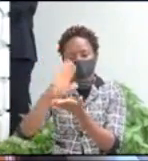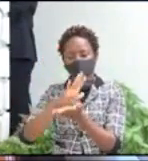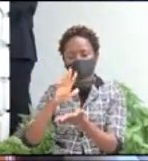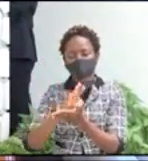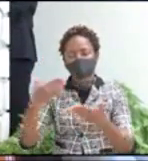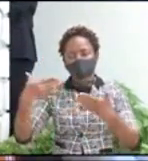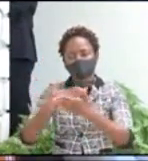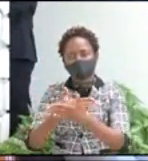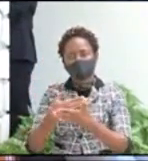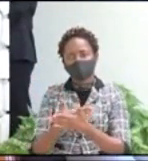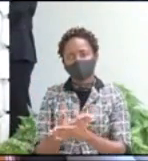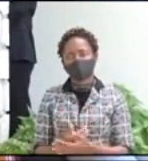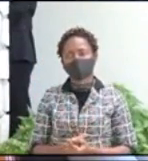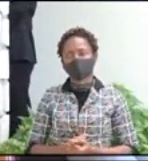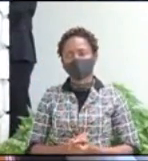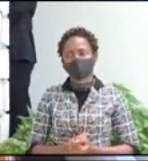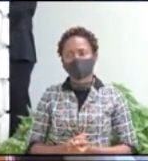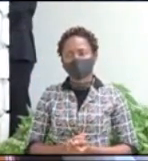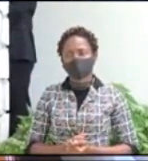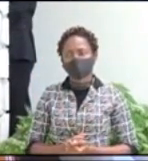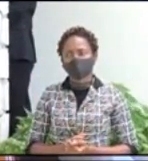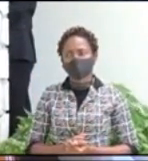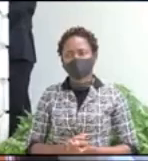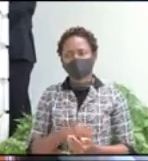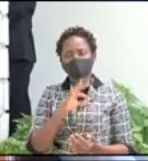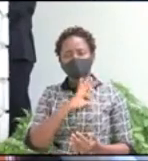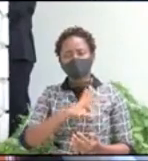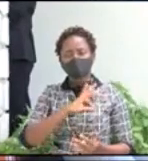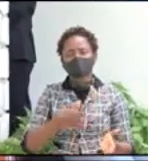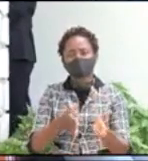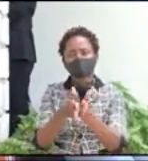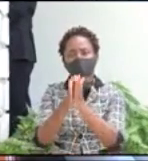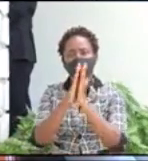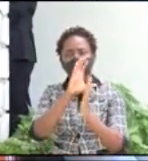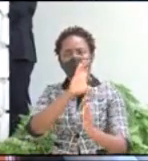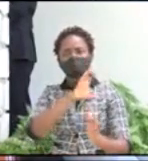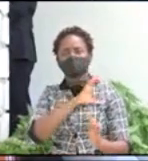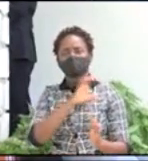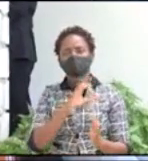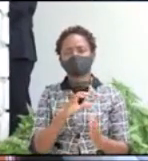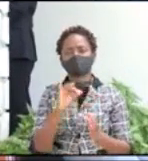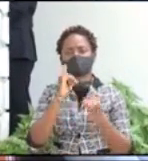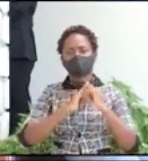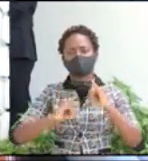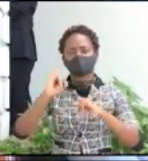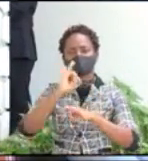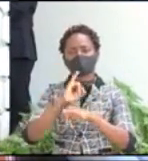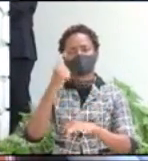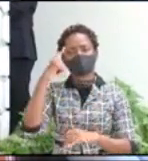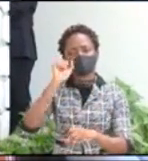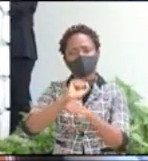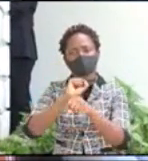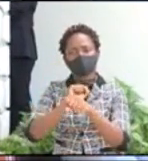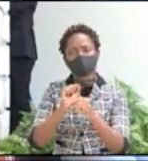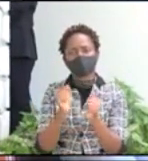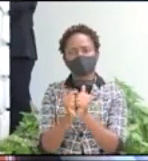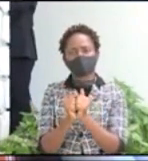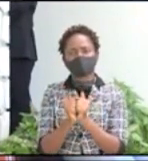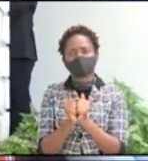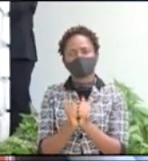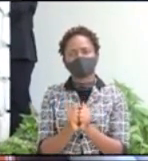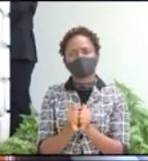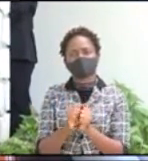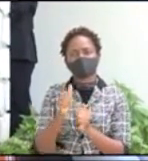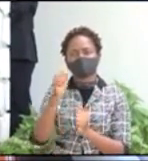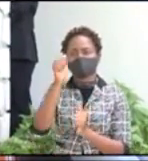constitution. M'a profité mandé comité indépendant tout pour travailler avec Académie créole